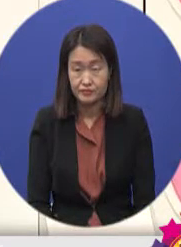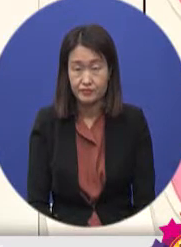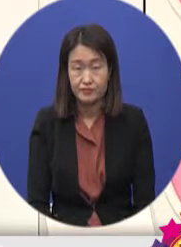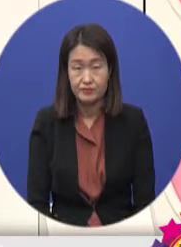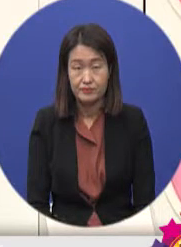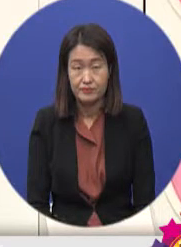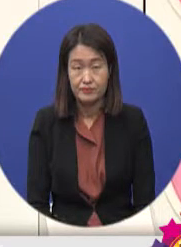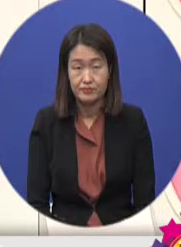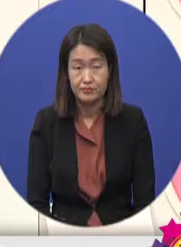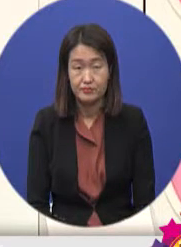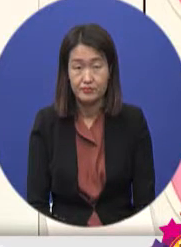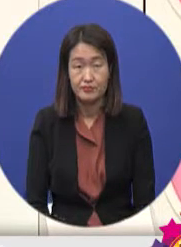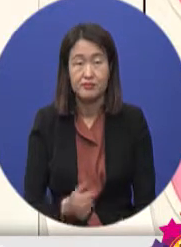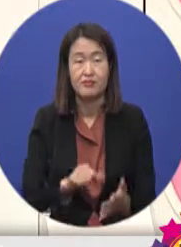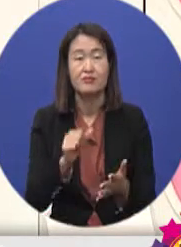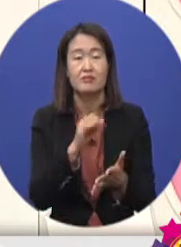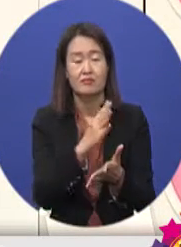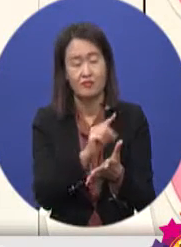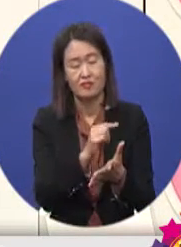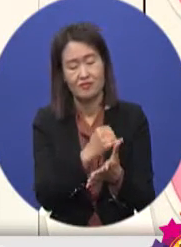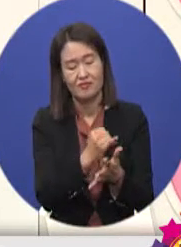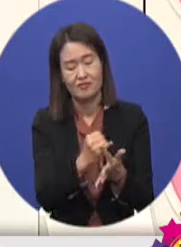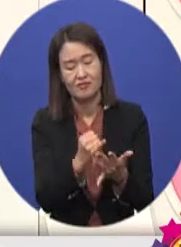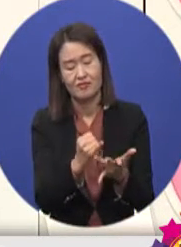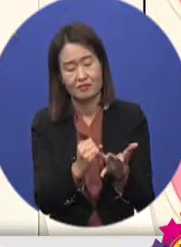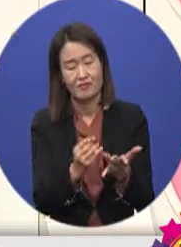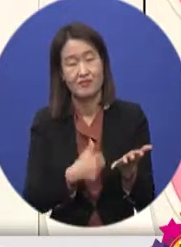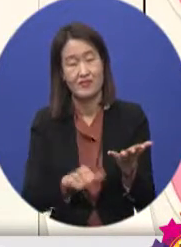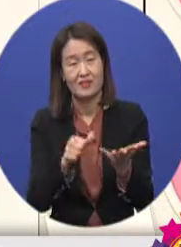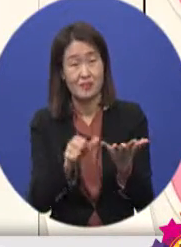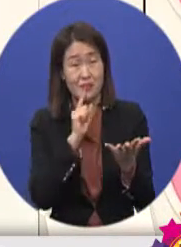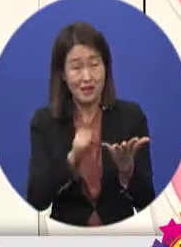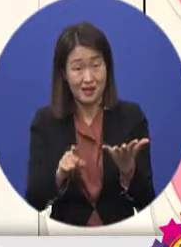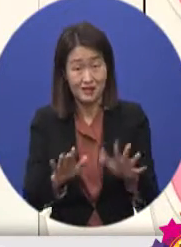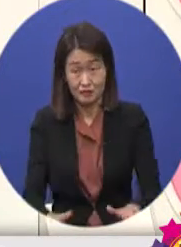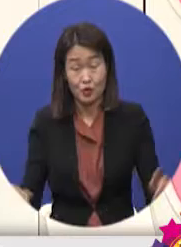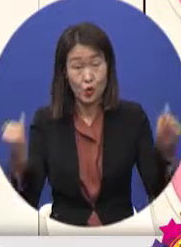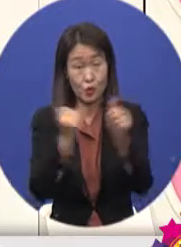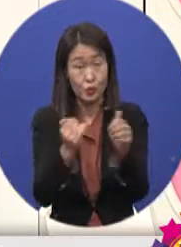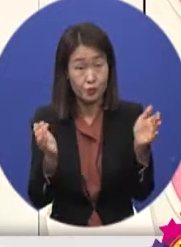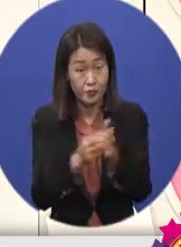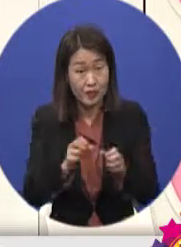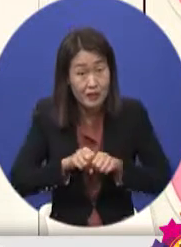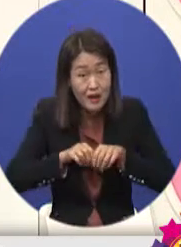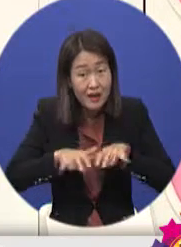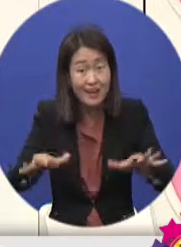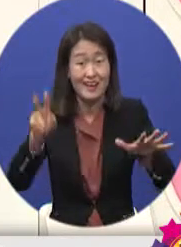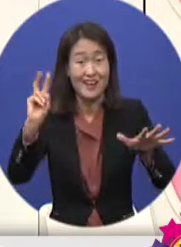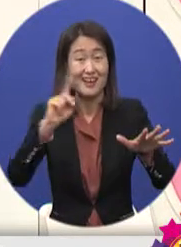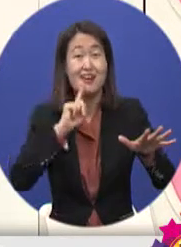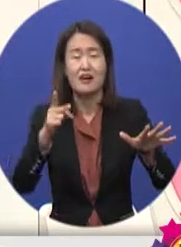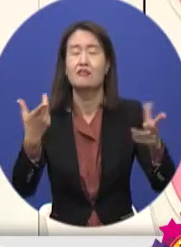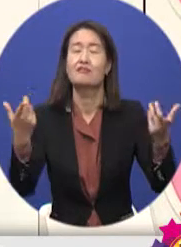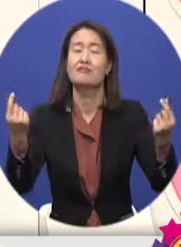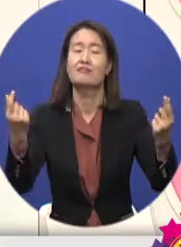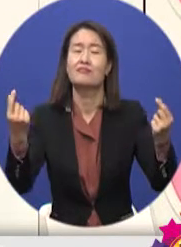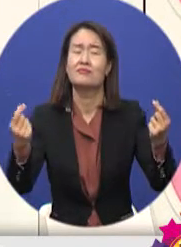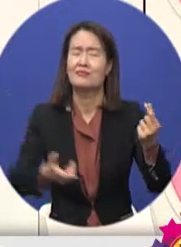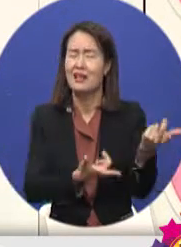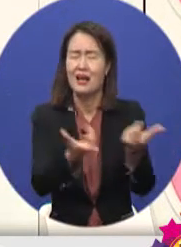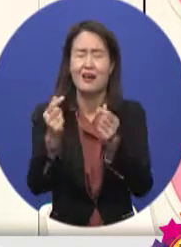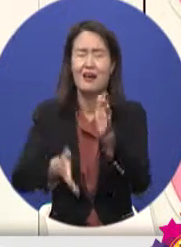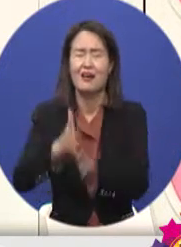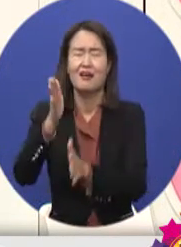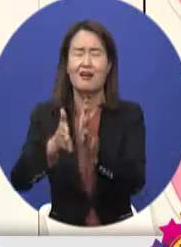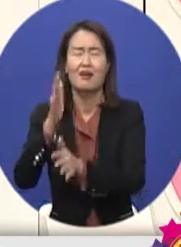이제 사녀 일남이요. 아유, 많이 두셨네. 그래서 예. 다 뿔뿔이 다 도시로 나갔겠죠? 예, 도시 다